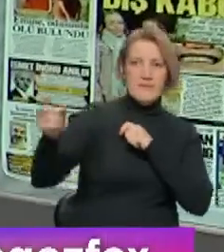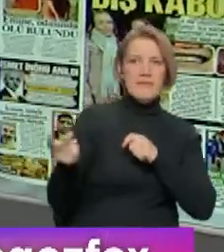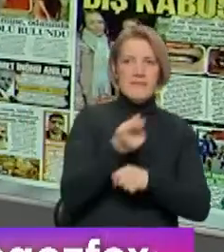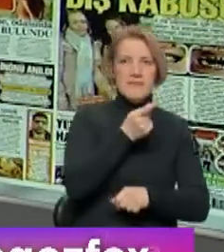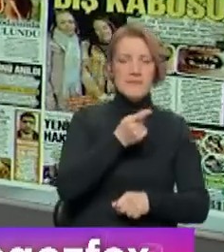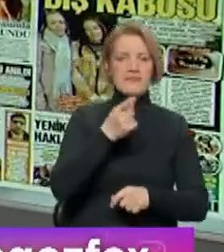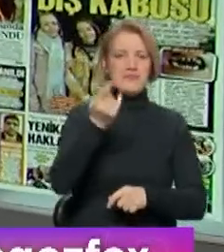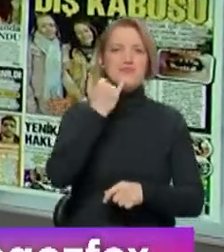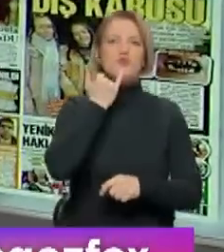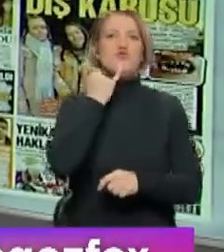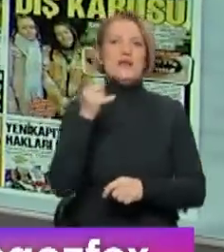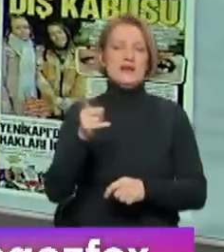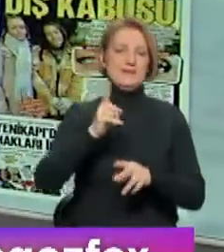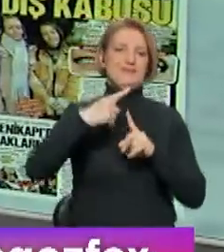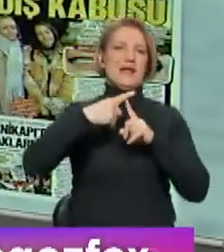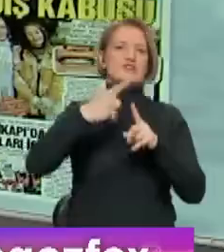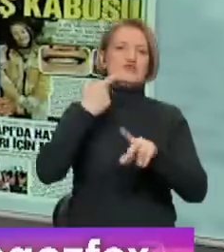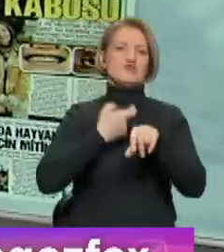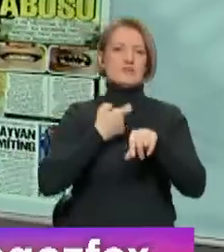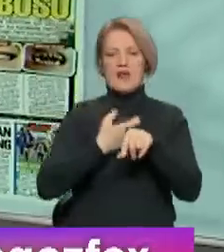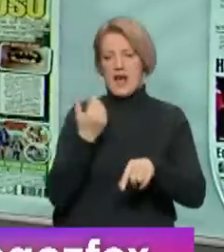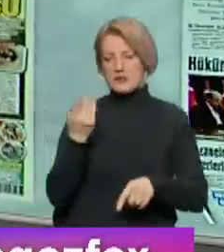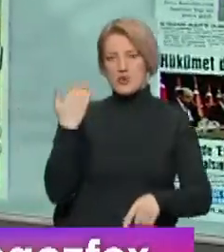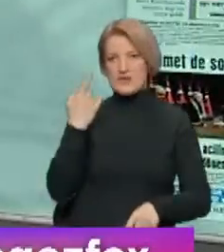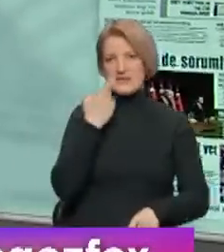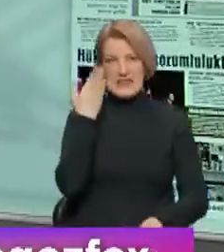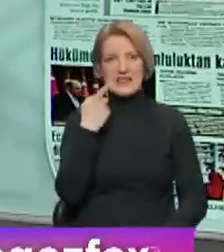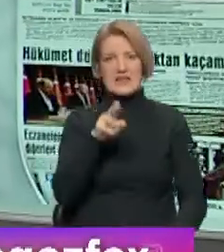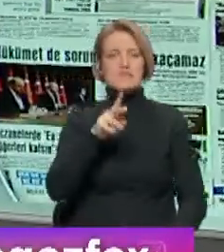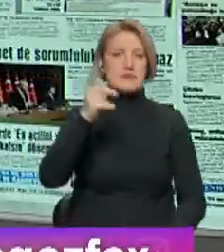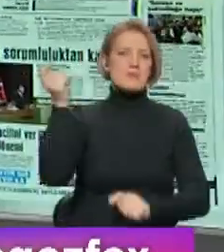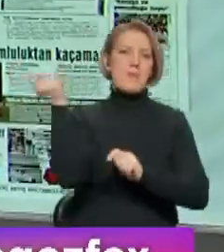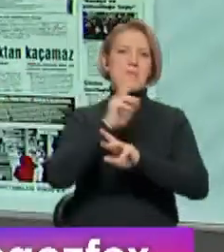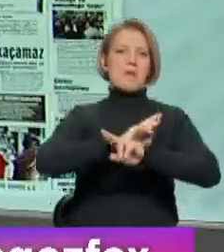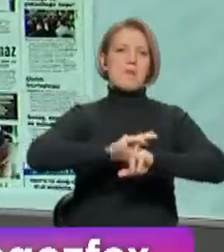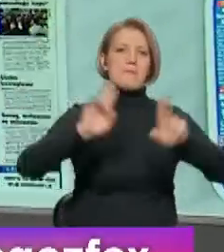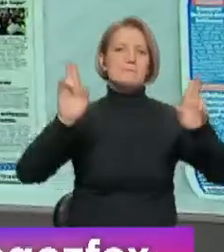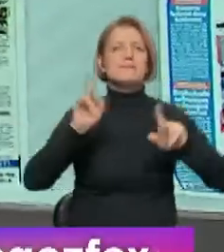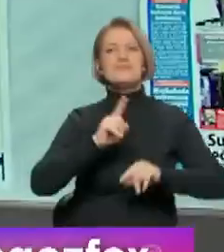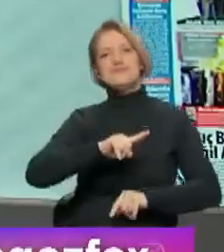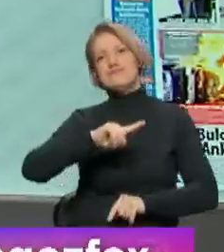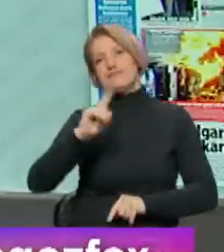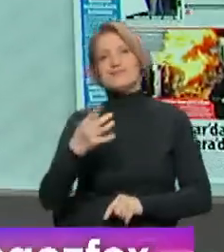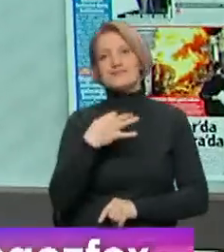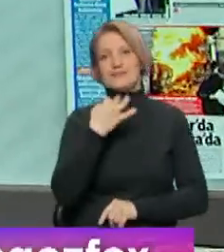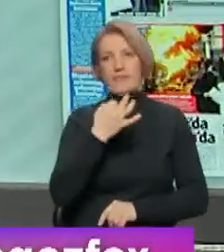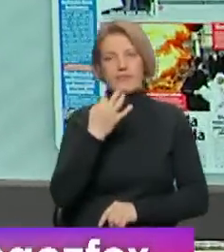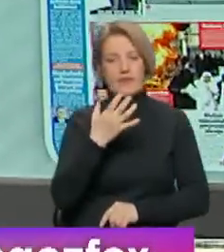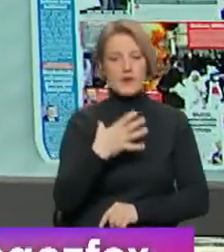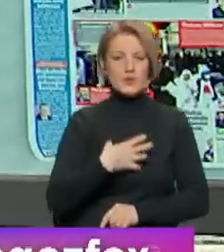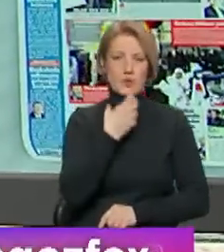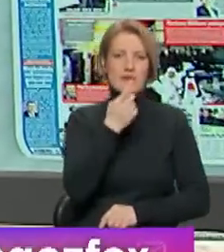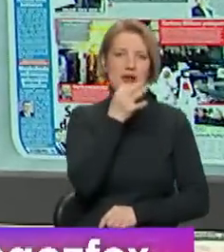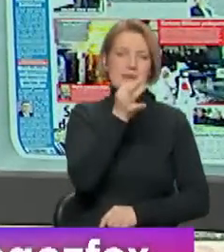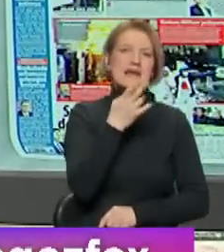yolcuysa taksinin canlarını az önce de izlediğiniz şekilde indiriyor bir başka haber yine acı